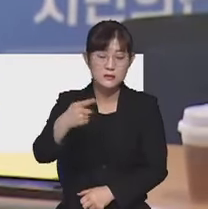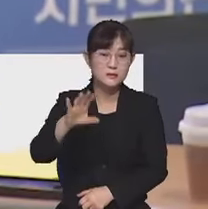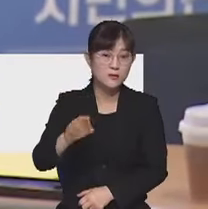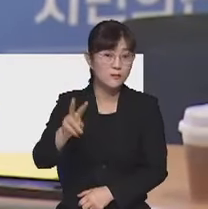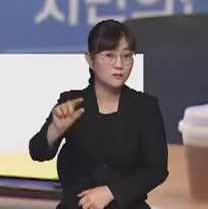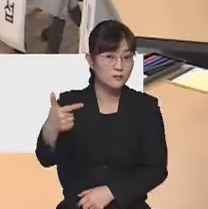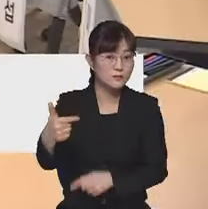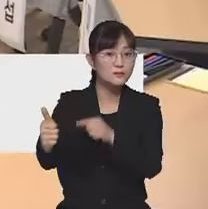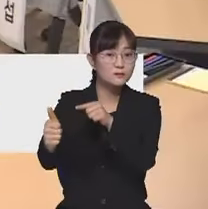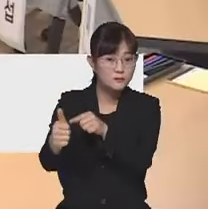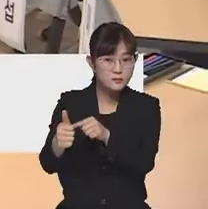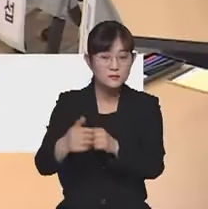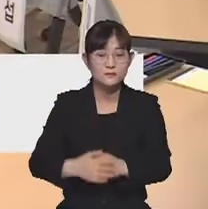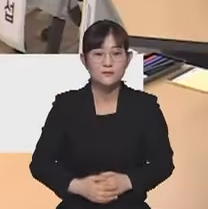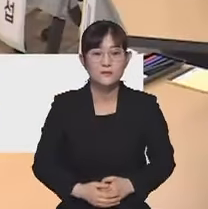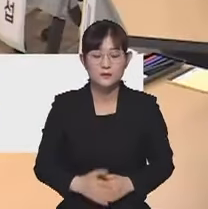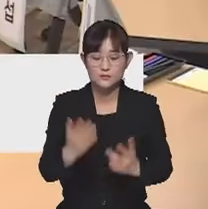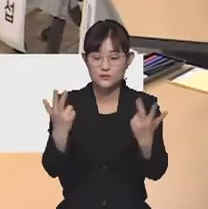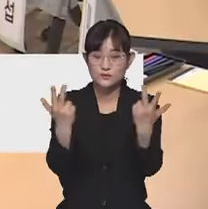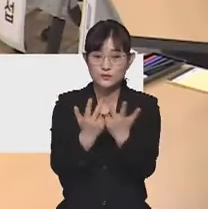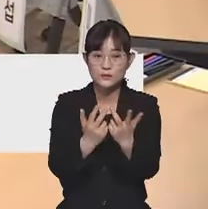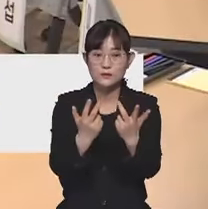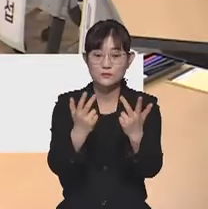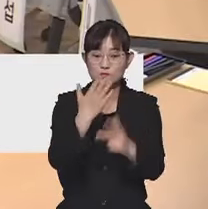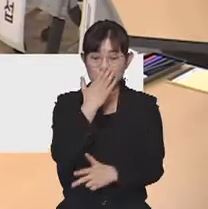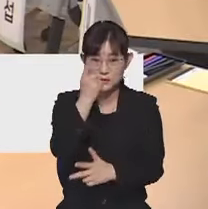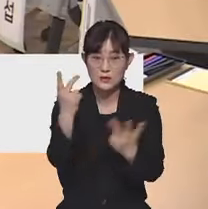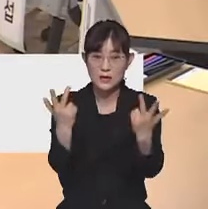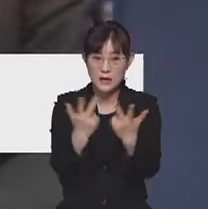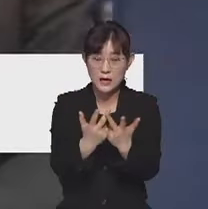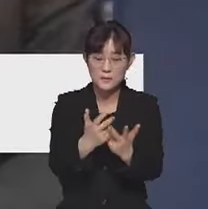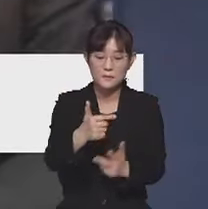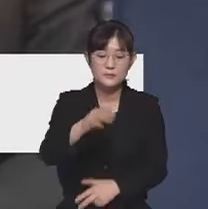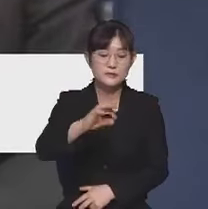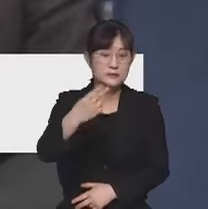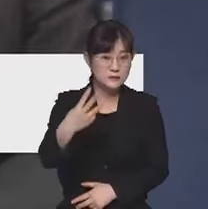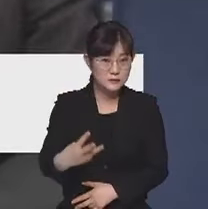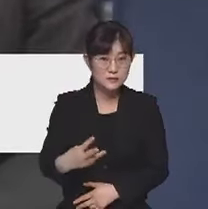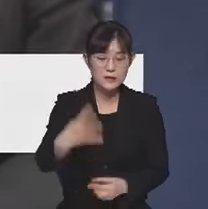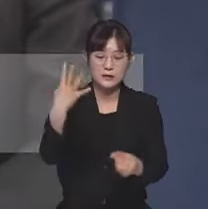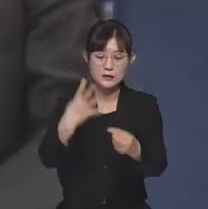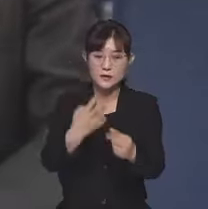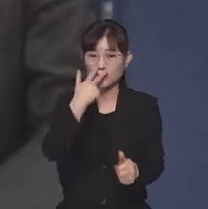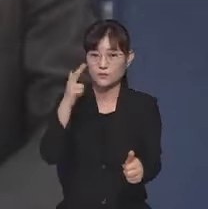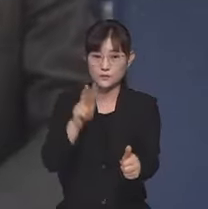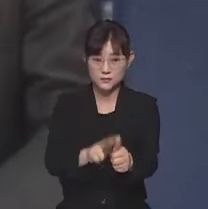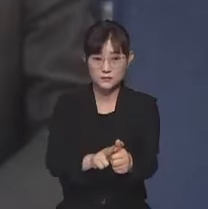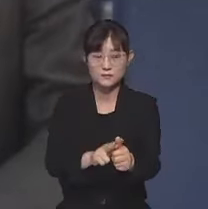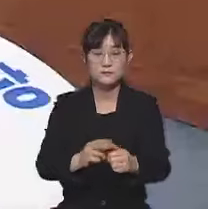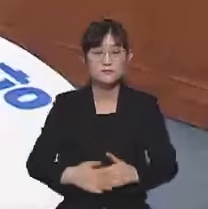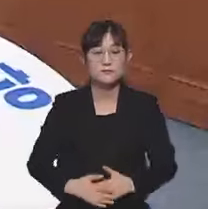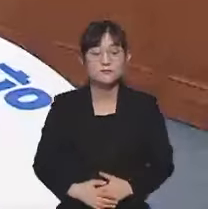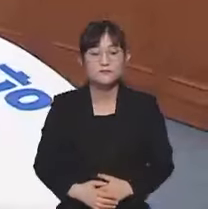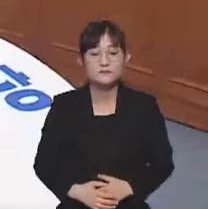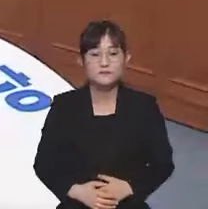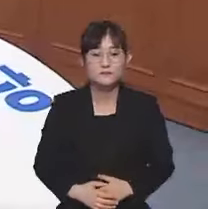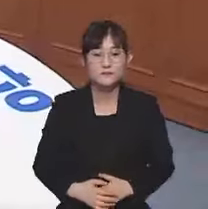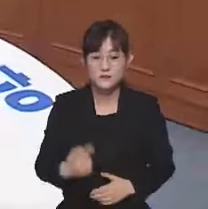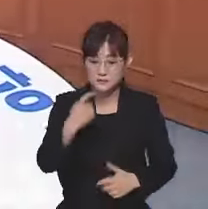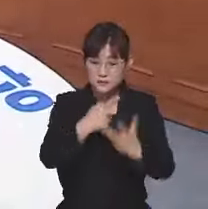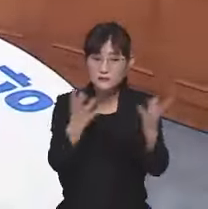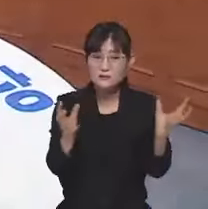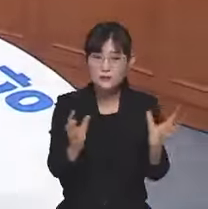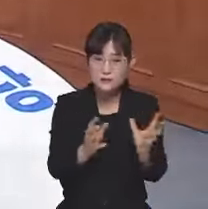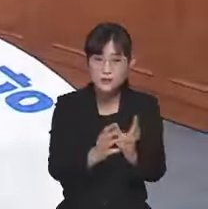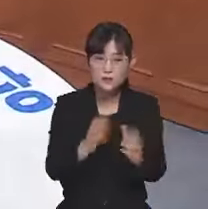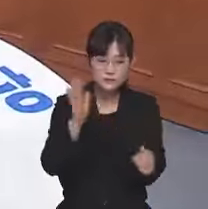국민의힘 이정현 전 의원은 순천 광양 곡성 구례을 선거구에서 4선에 다시 도전합니다. 민주당